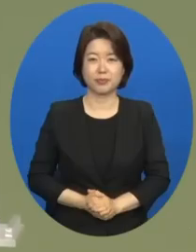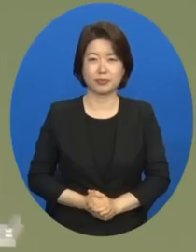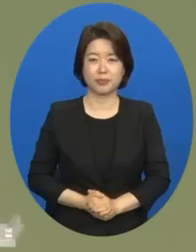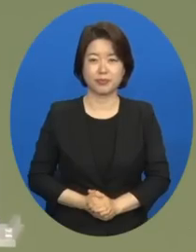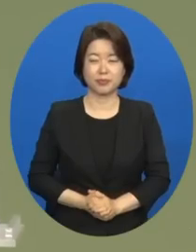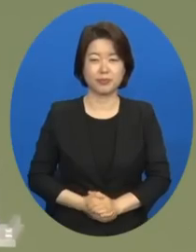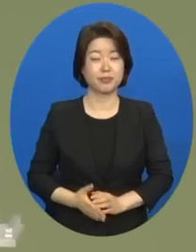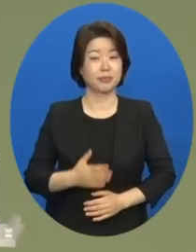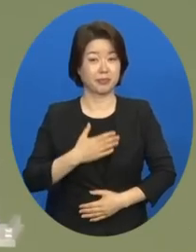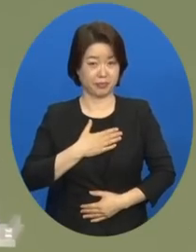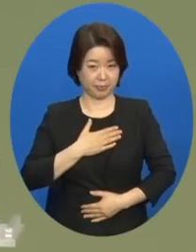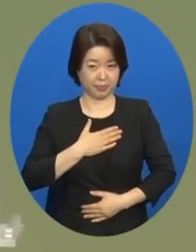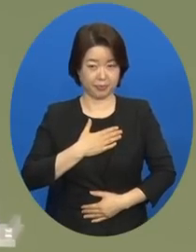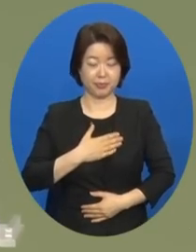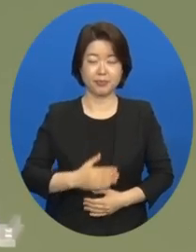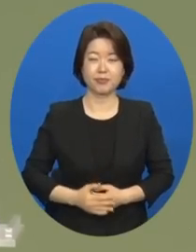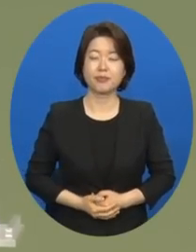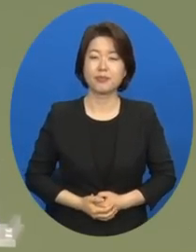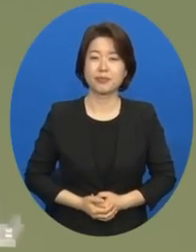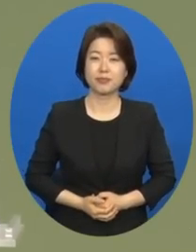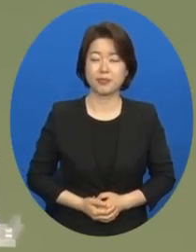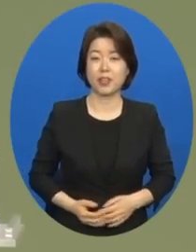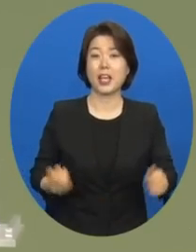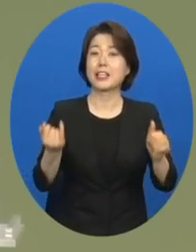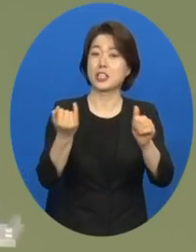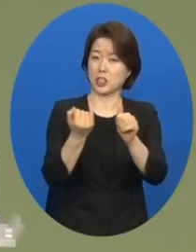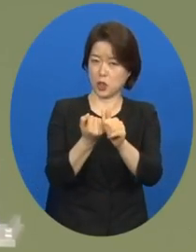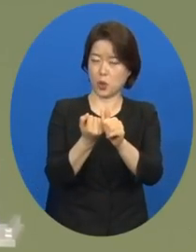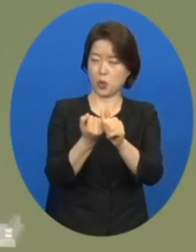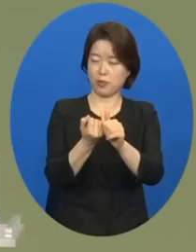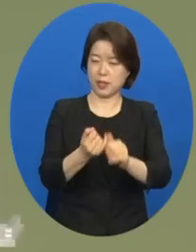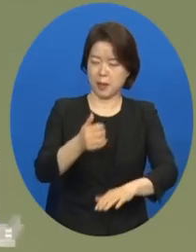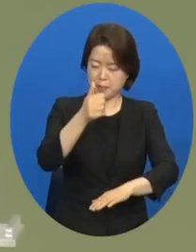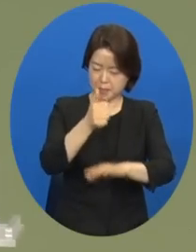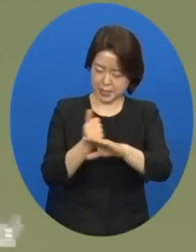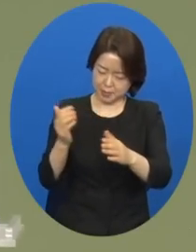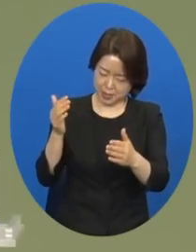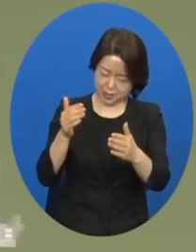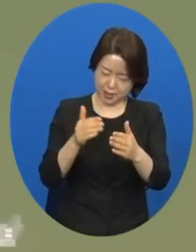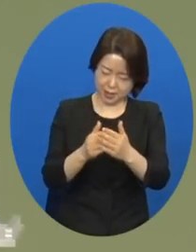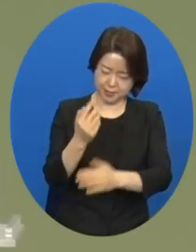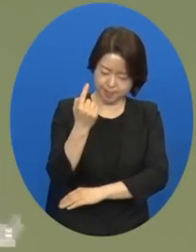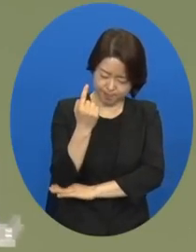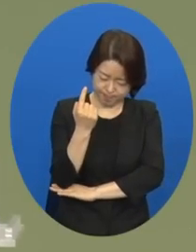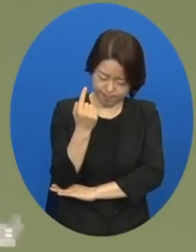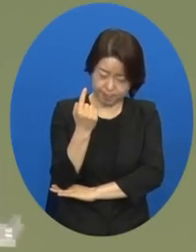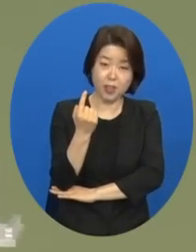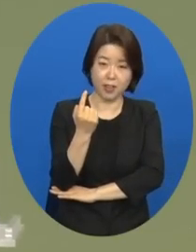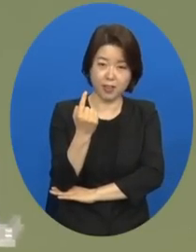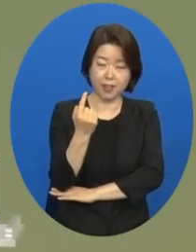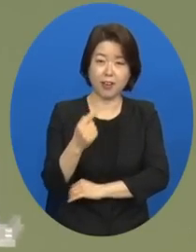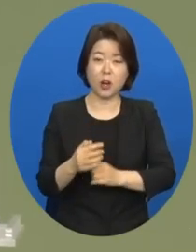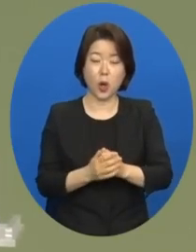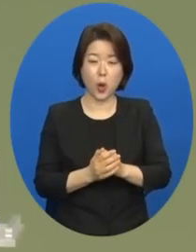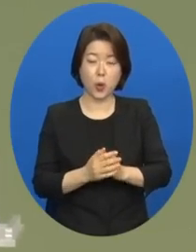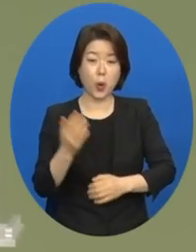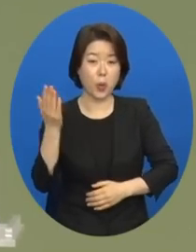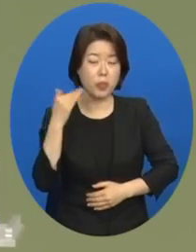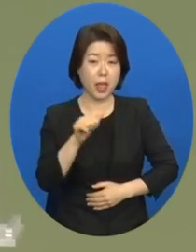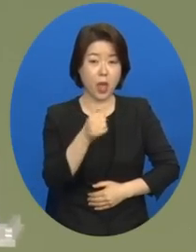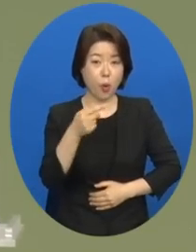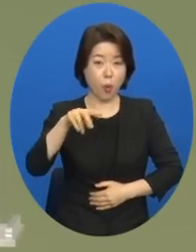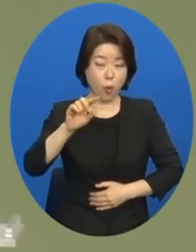저는 이제 그 결혼을 끝까지 지키는 거 호적을 더럽히지 않는 것이